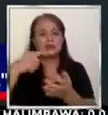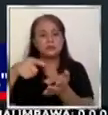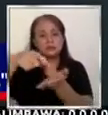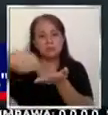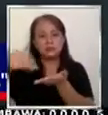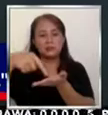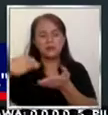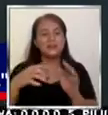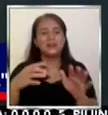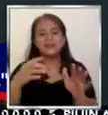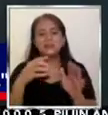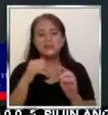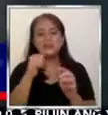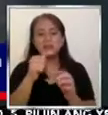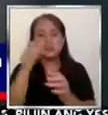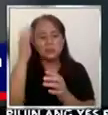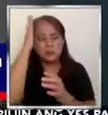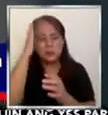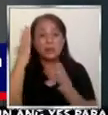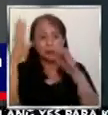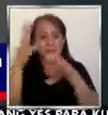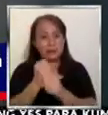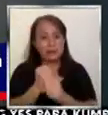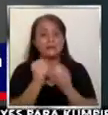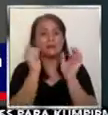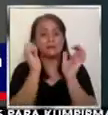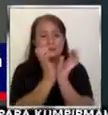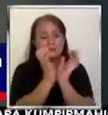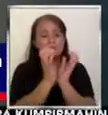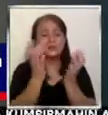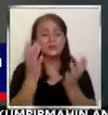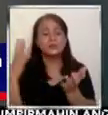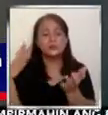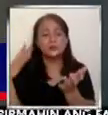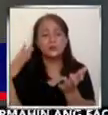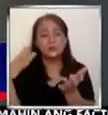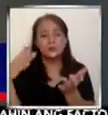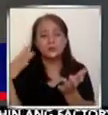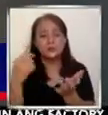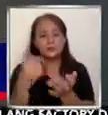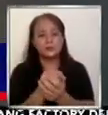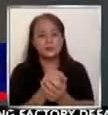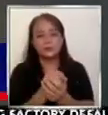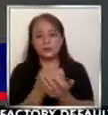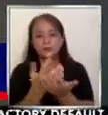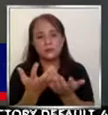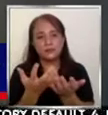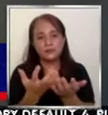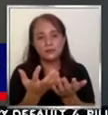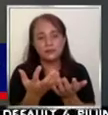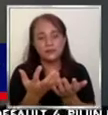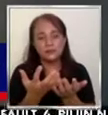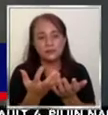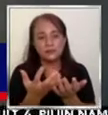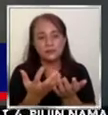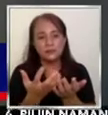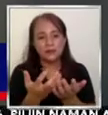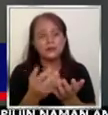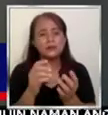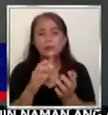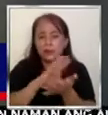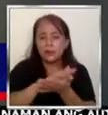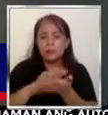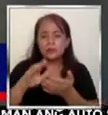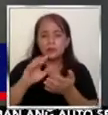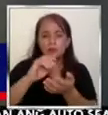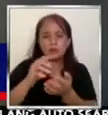DSW sa kanya na. Pwede naman natin pag-usapan. Maayos naman makiusap ko sa kanya. Ba't kailangan niya ikandado? Patayan kami ng